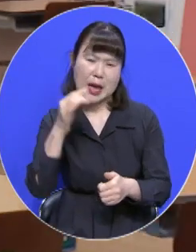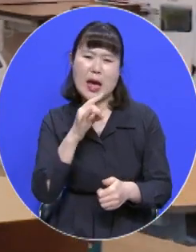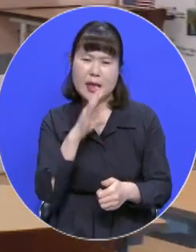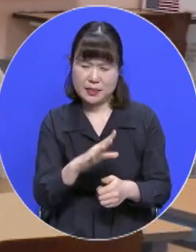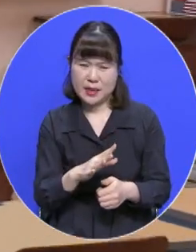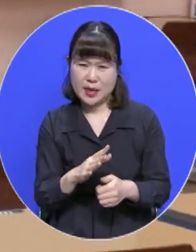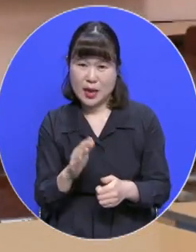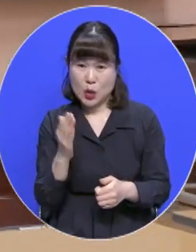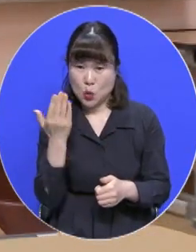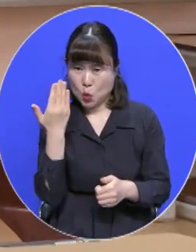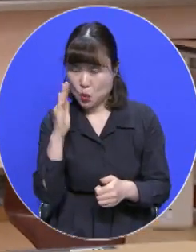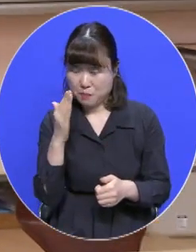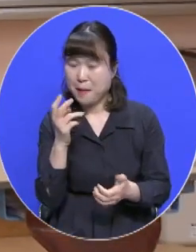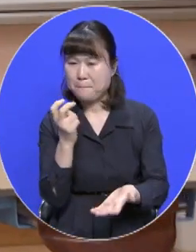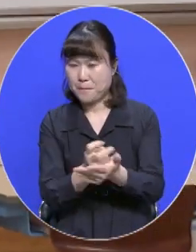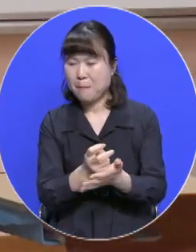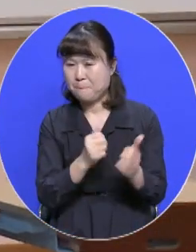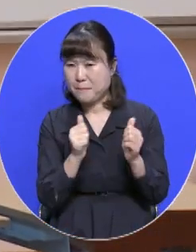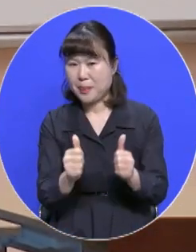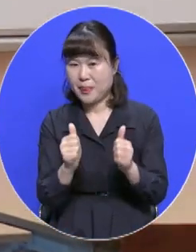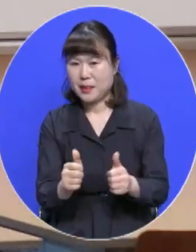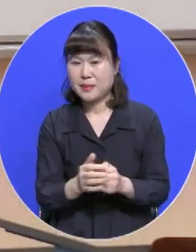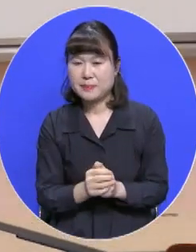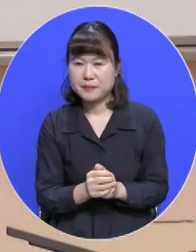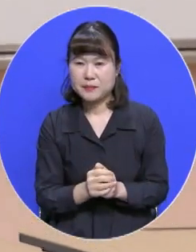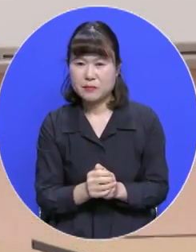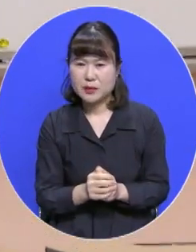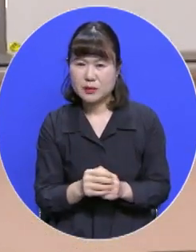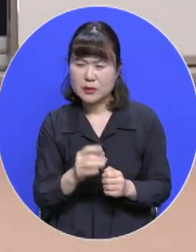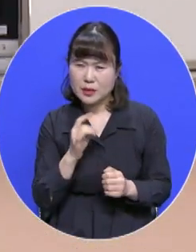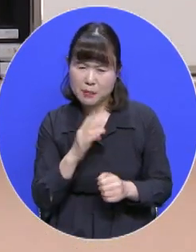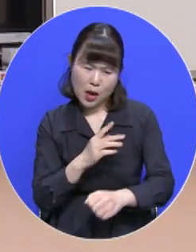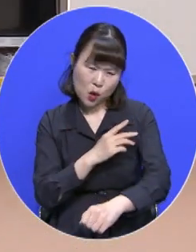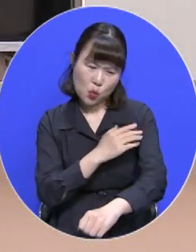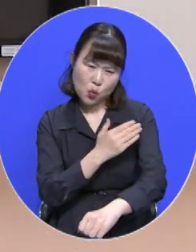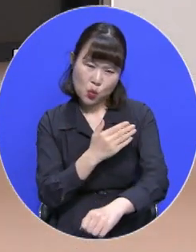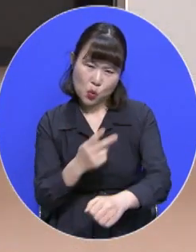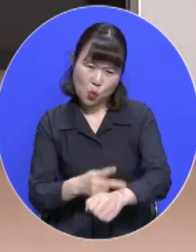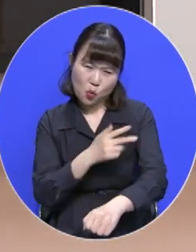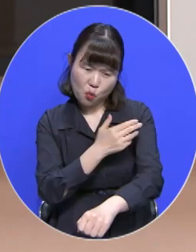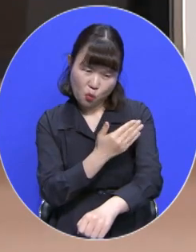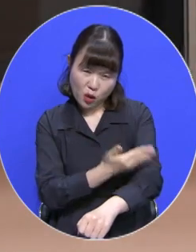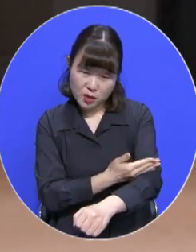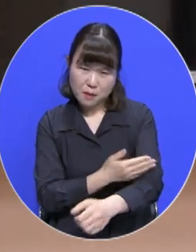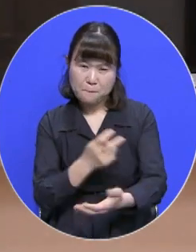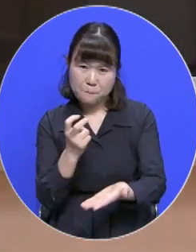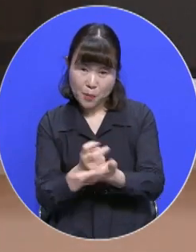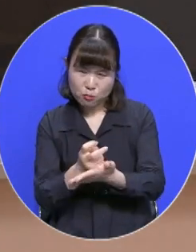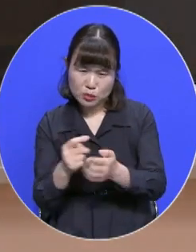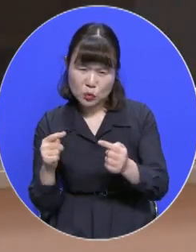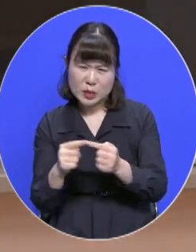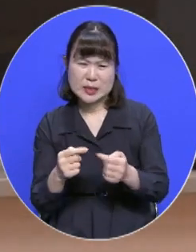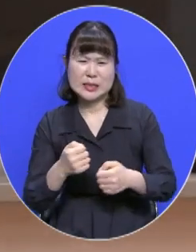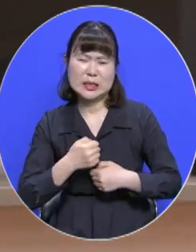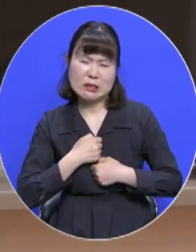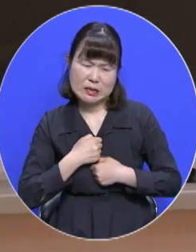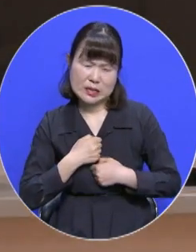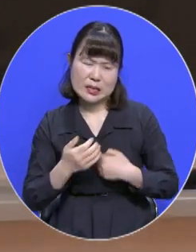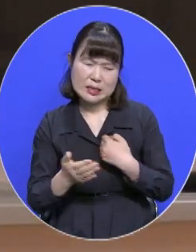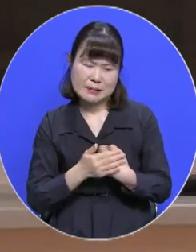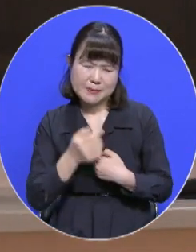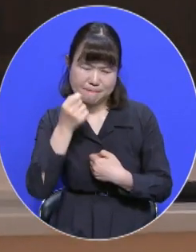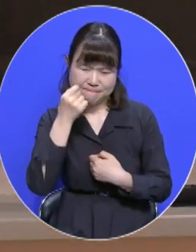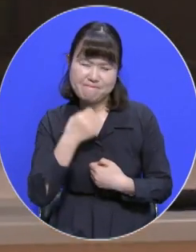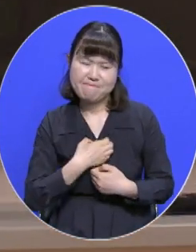게 최근 대법원의 판단입니다. 다만 이제 교권은 법을 통해서 지켜져야 한다는 점에서 씁쓸함이